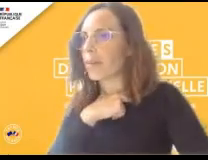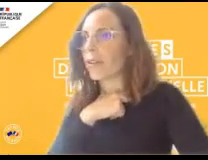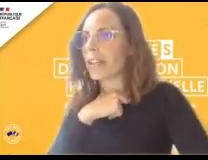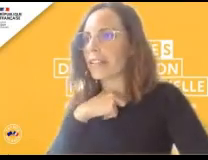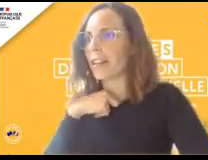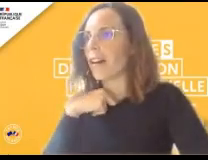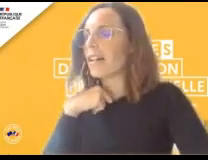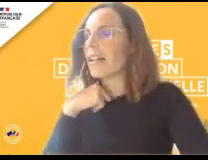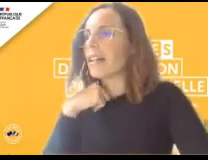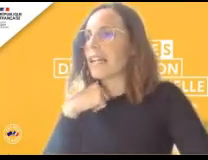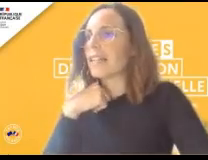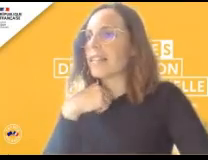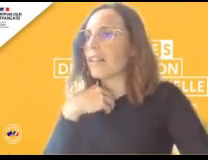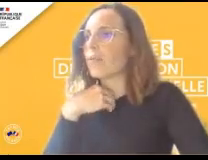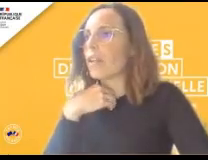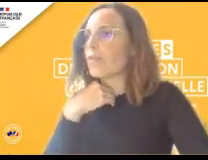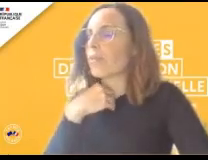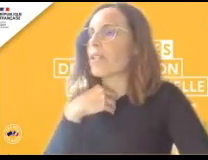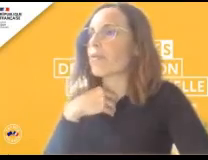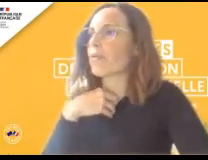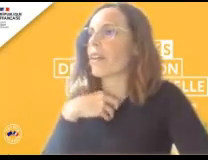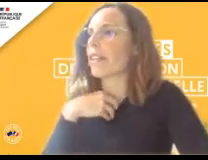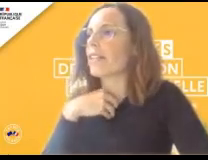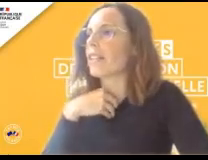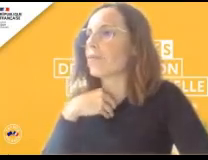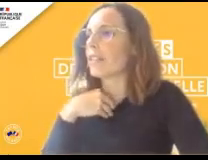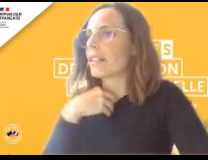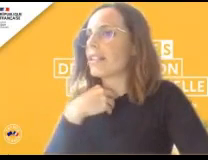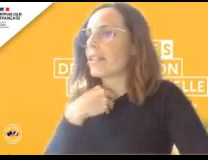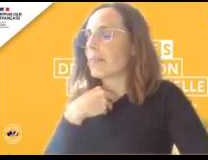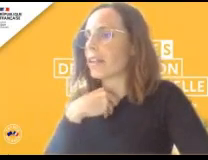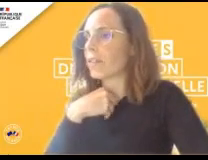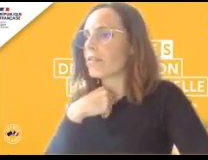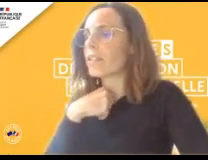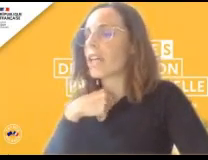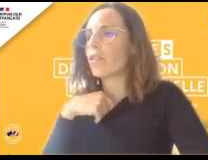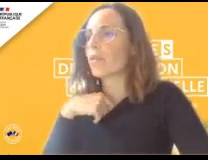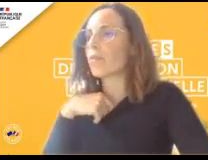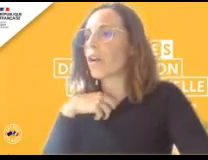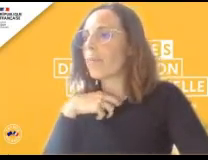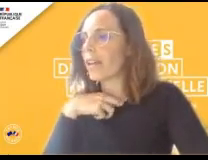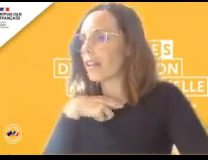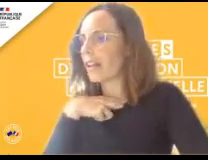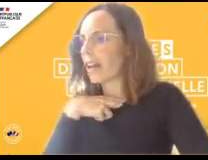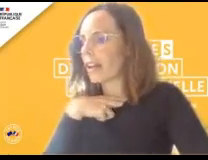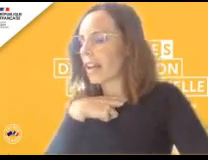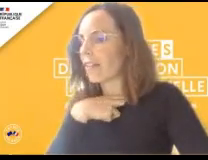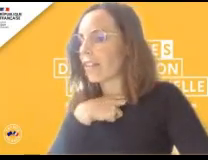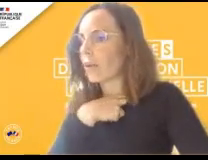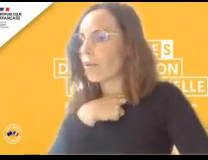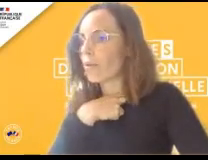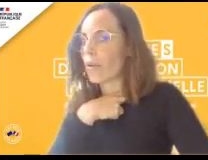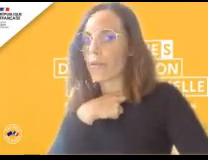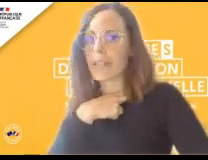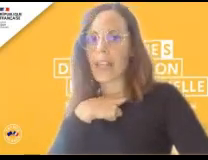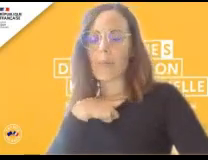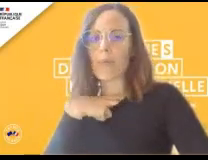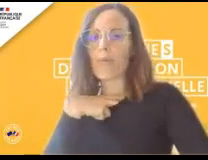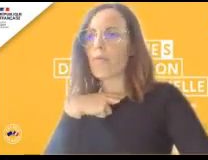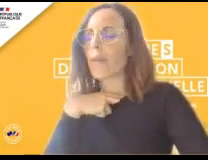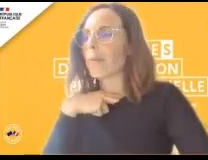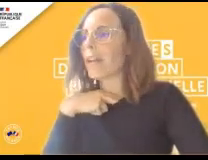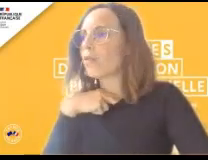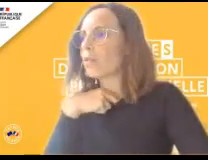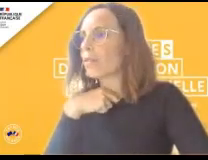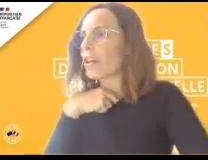d'emploi, indépendants, etc., d'accéder à de l'information sur la validation des acquis de l'expérience. Donc, pour rappel, la VAE, ça